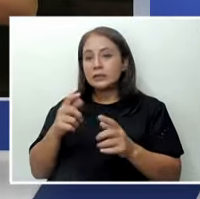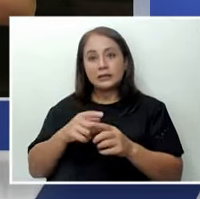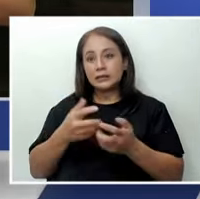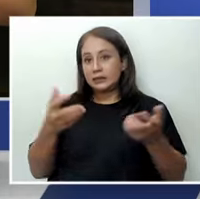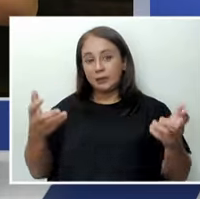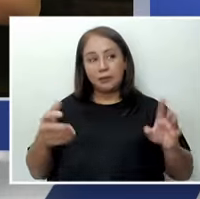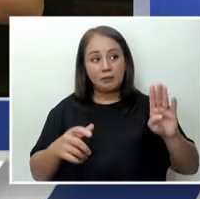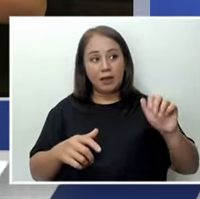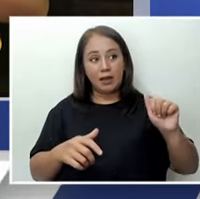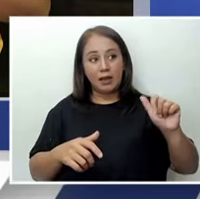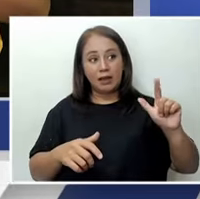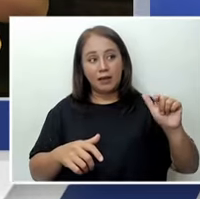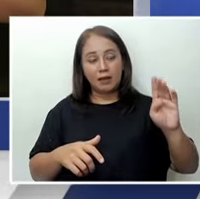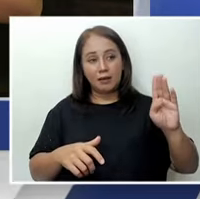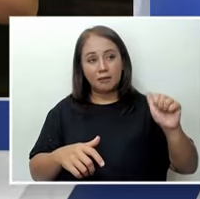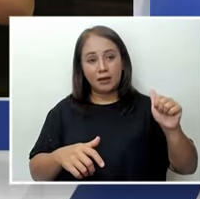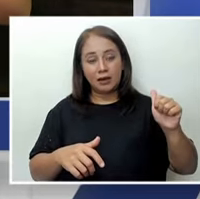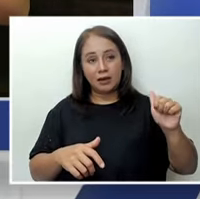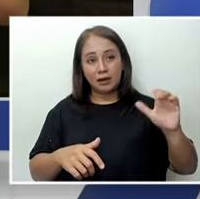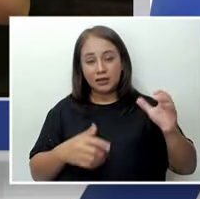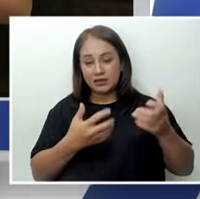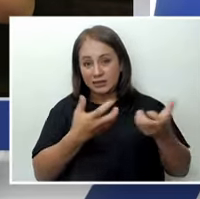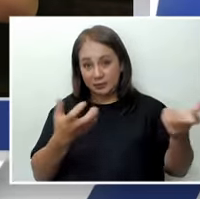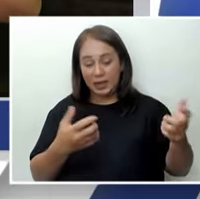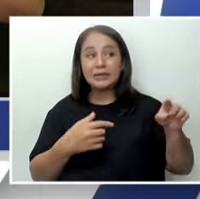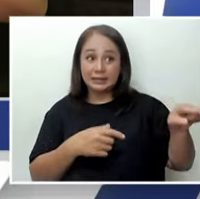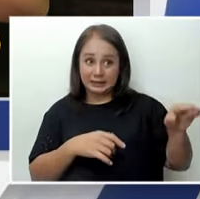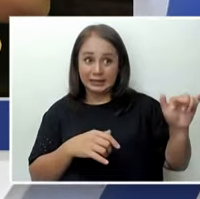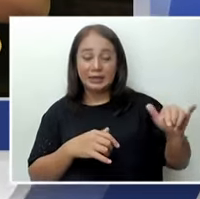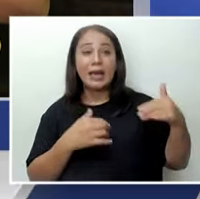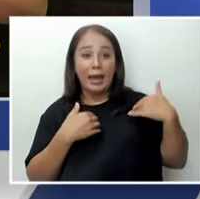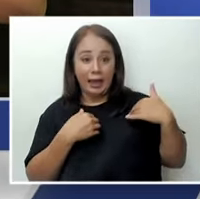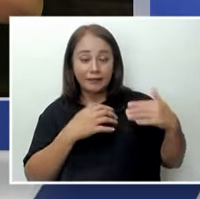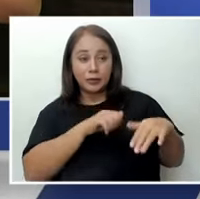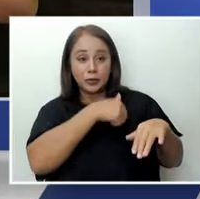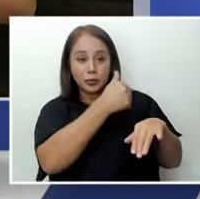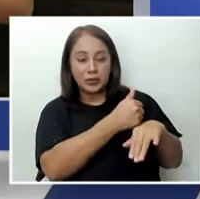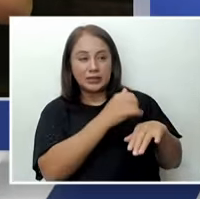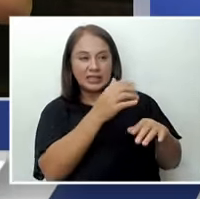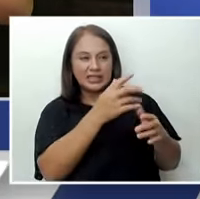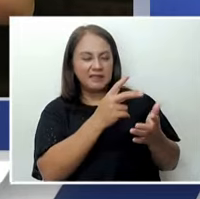Balabac Island. Doon sa Balabac, meron ding tinatayo na parang